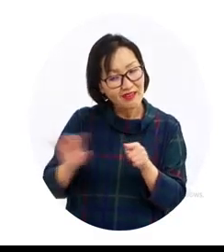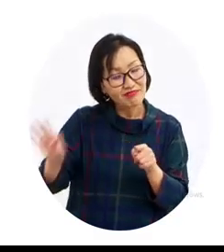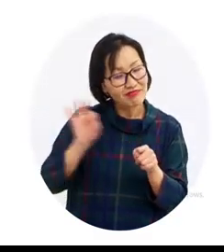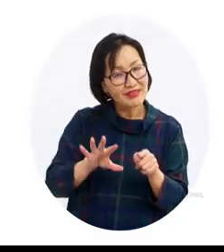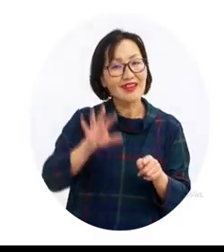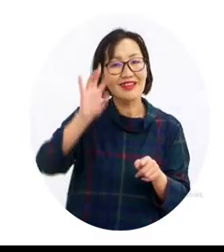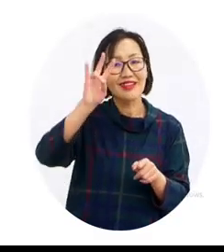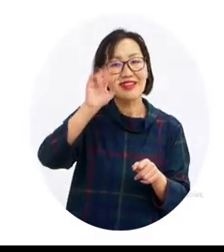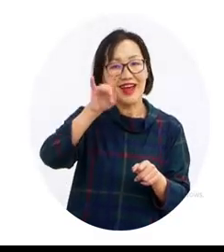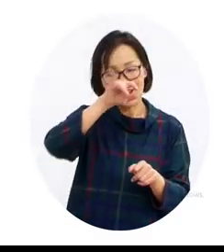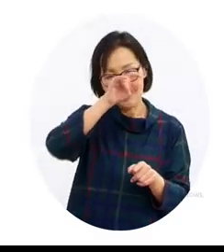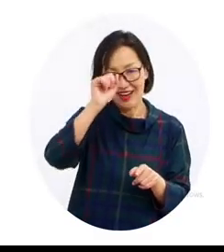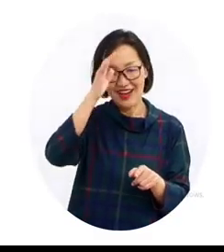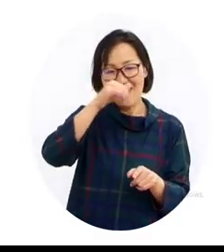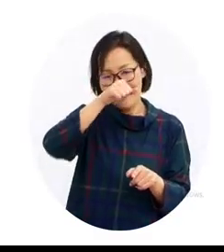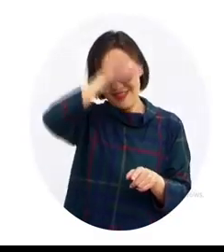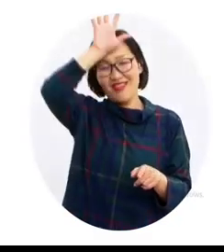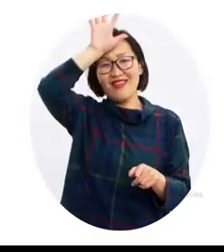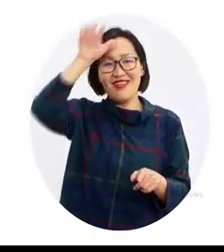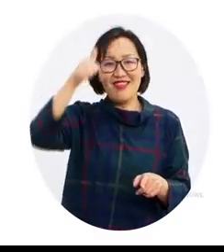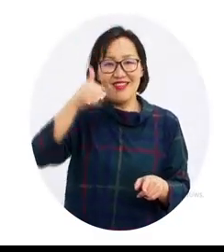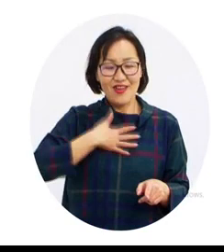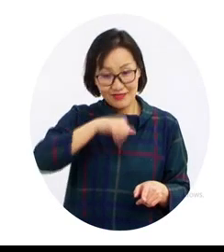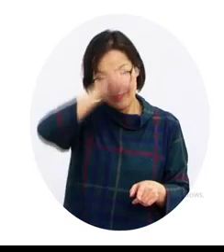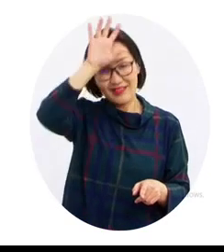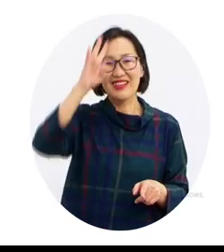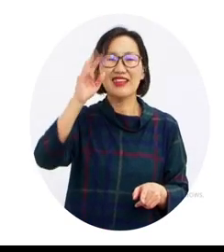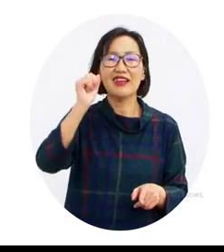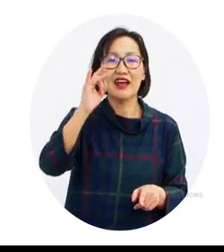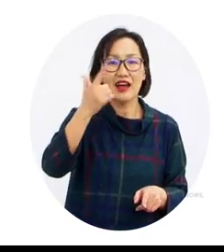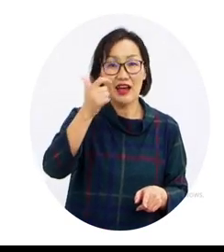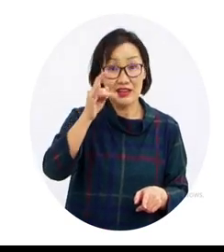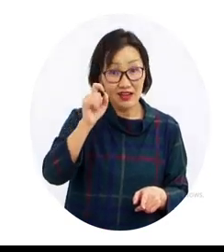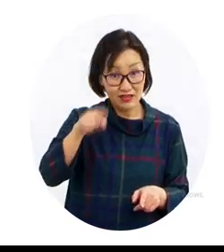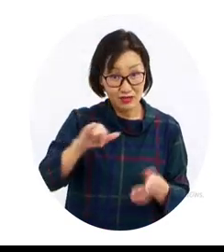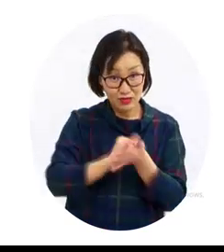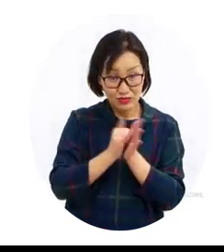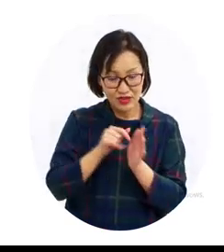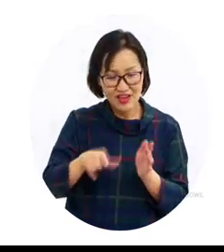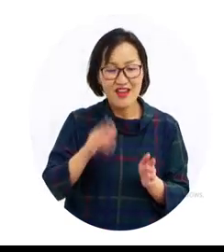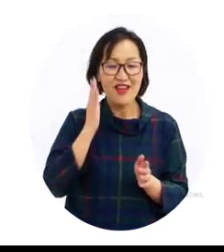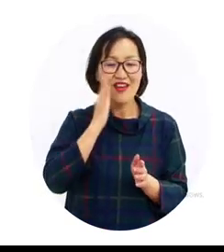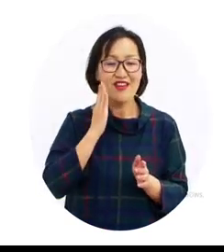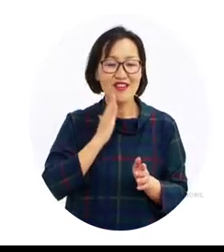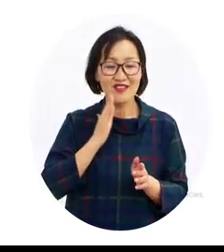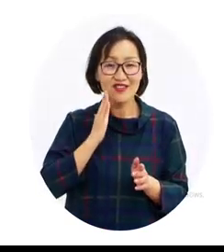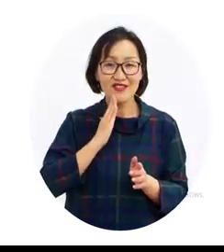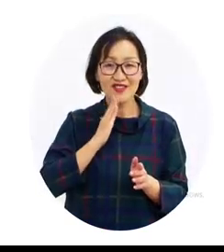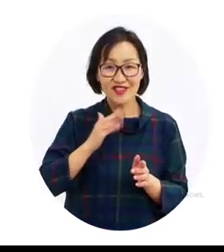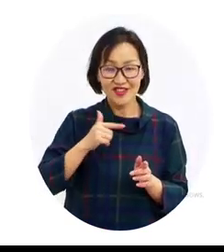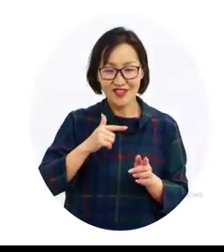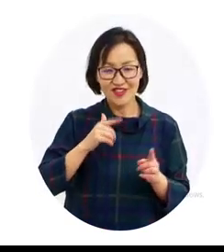гарах. Миний нар гарлаа гэж ярьд. Хүү маань ирж ээжийнх нь нар гарлаа. Их баярсан байна ээж нь тийм